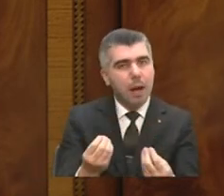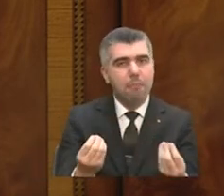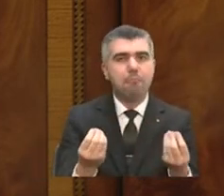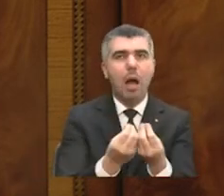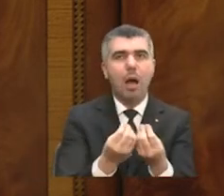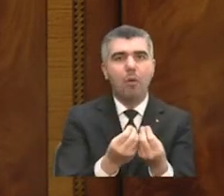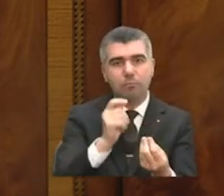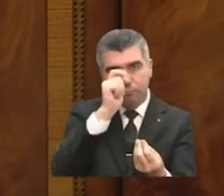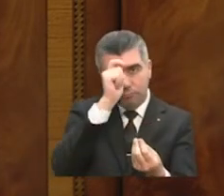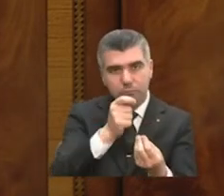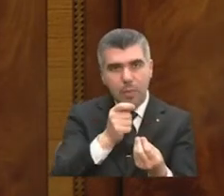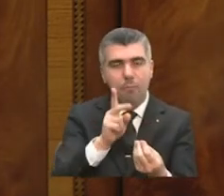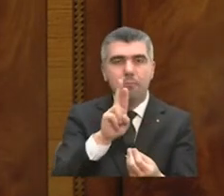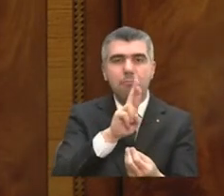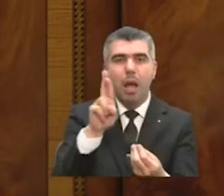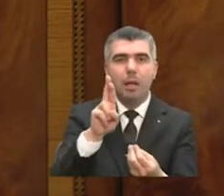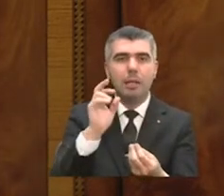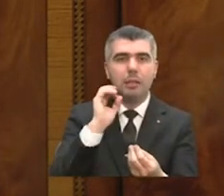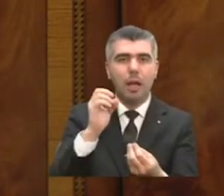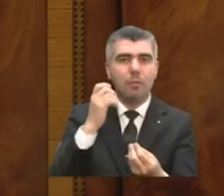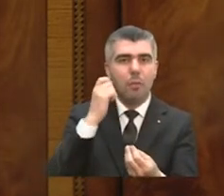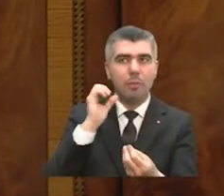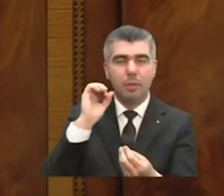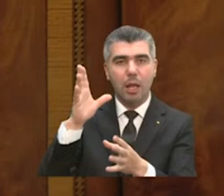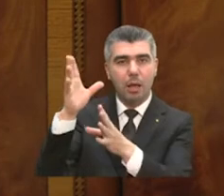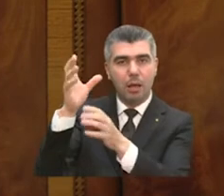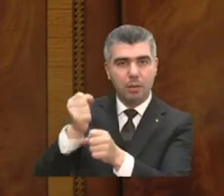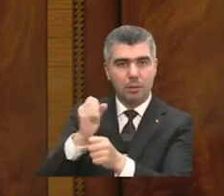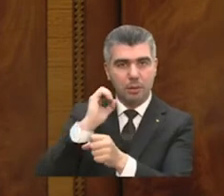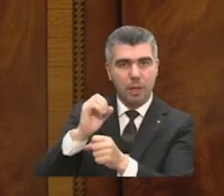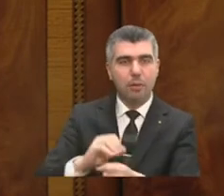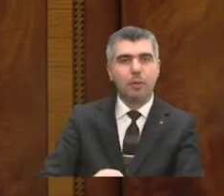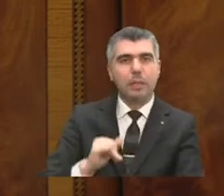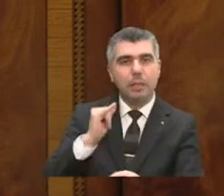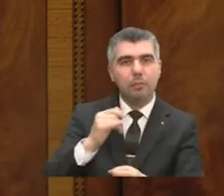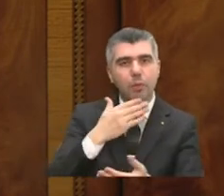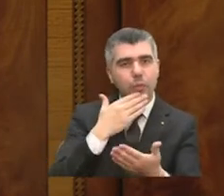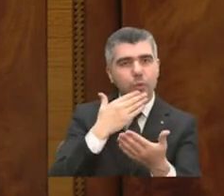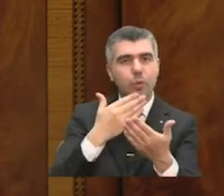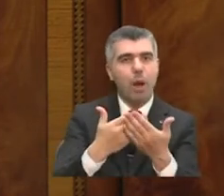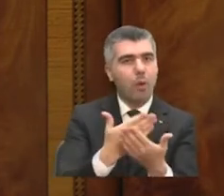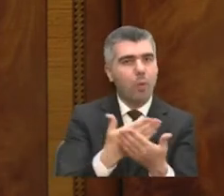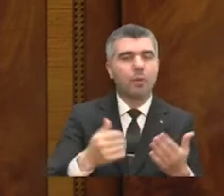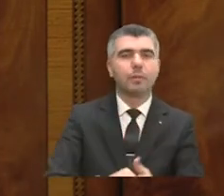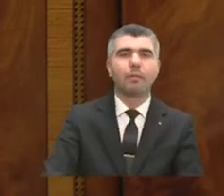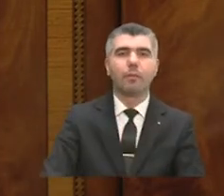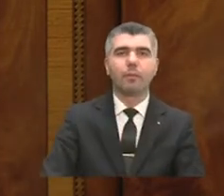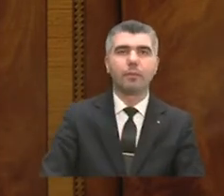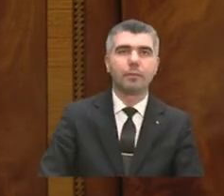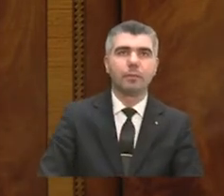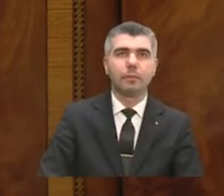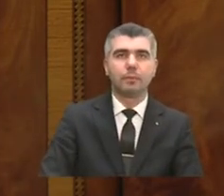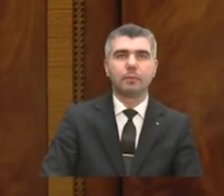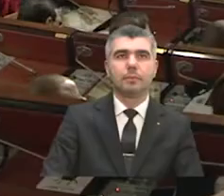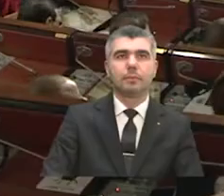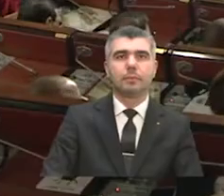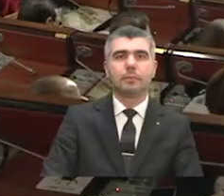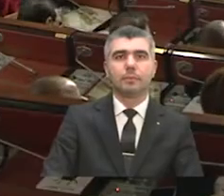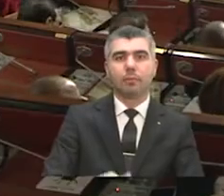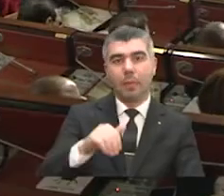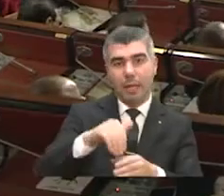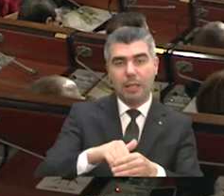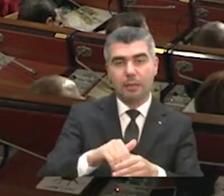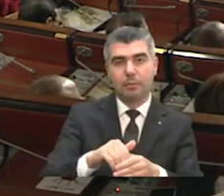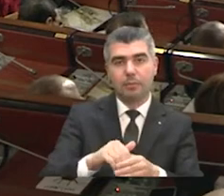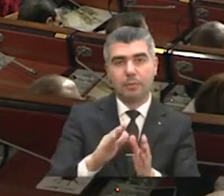évidemment, selon les valeurs communes, le principe de la